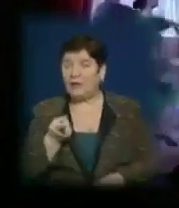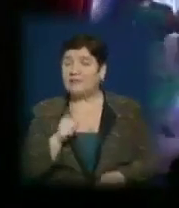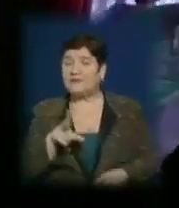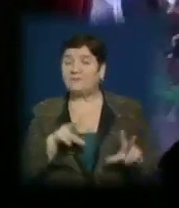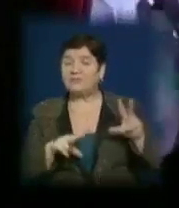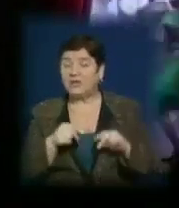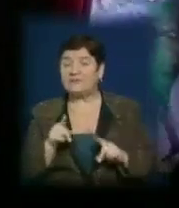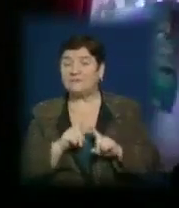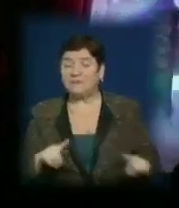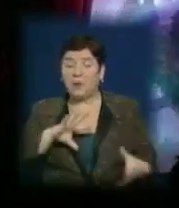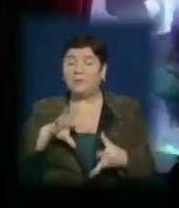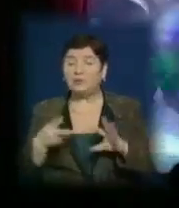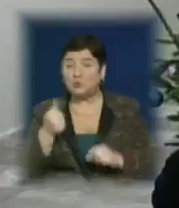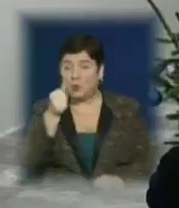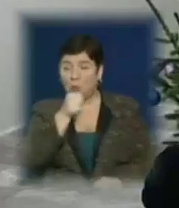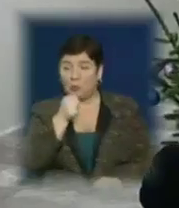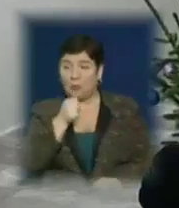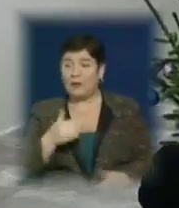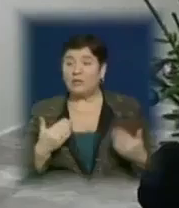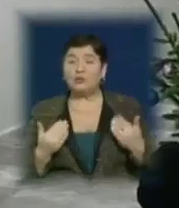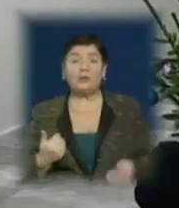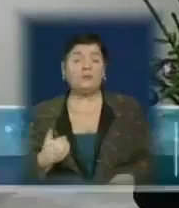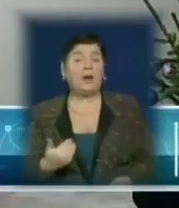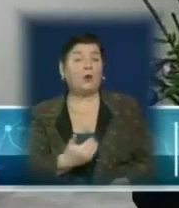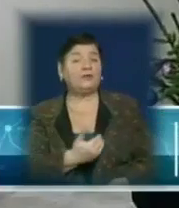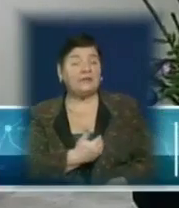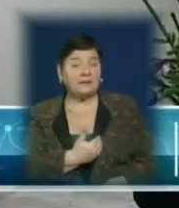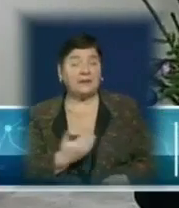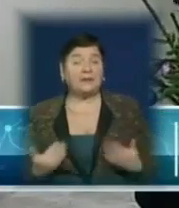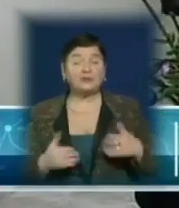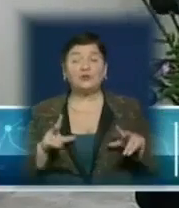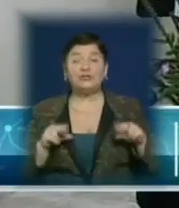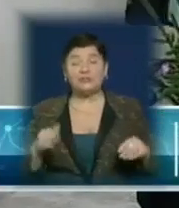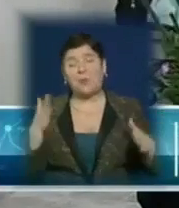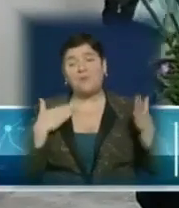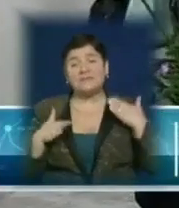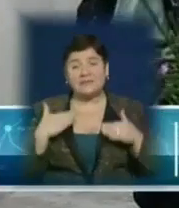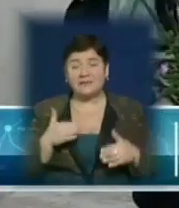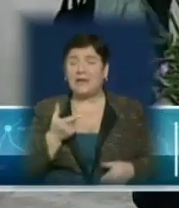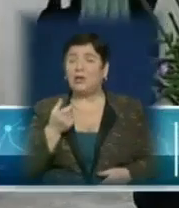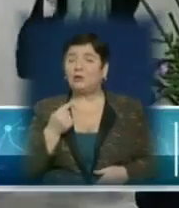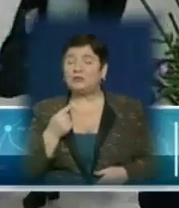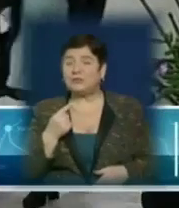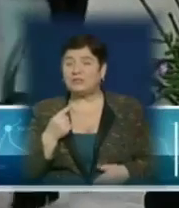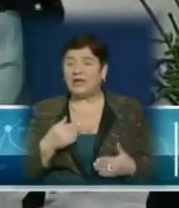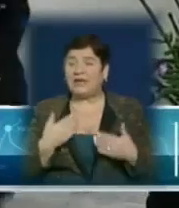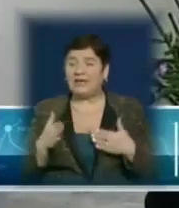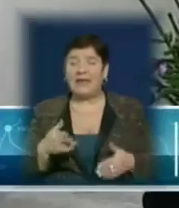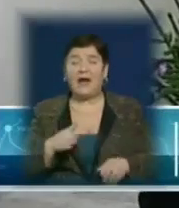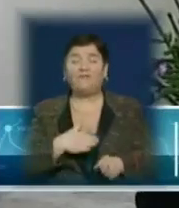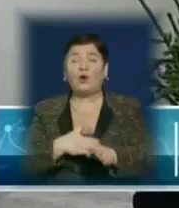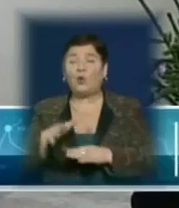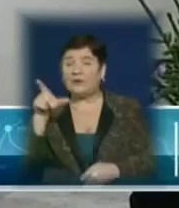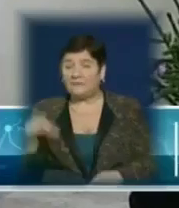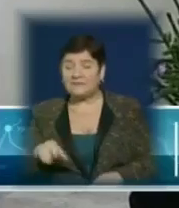вважають своєрідним підсумком року. Сьогодні ми хотіли, якщо чесно, трошки повеселитися, трошки таку дати розрядку і для виконавців,